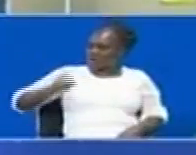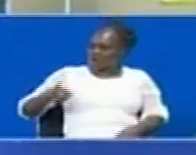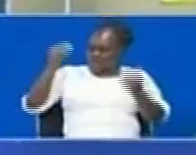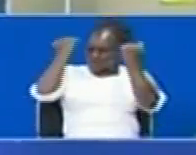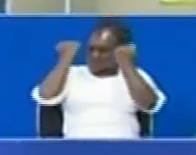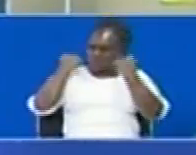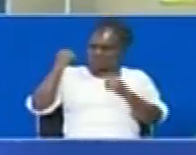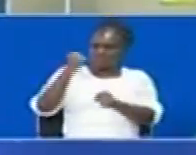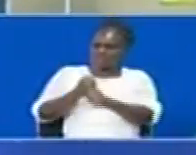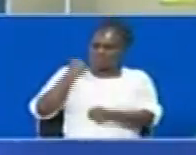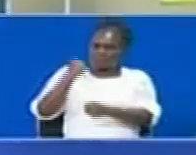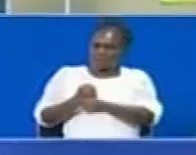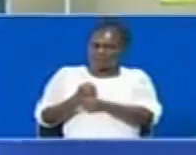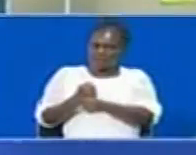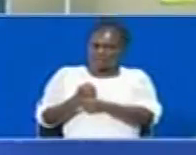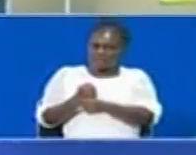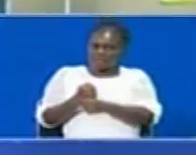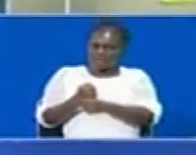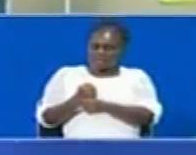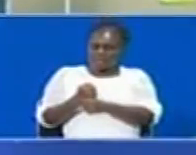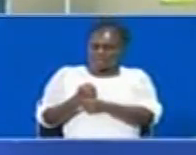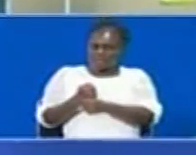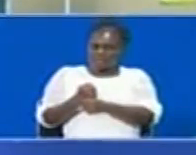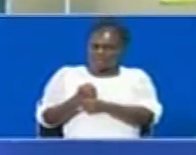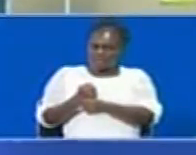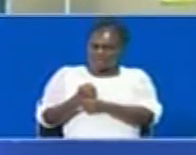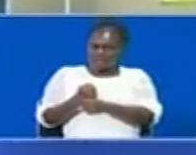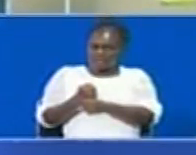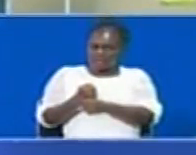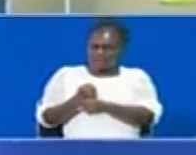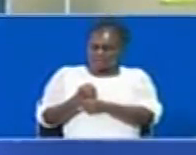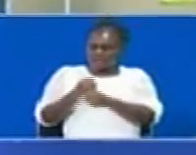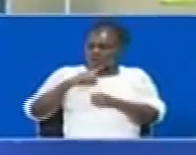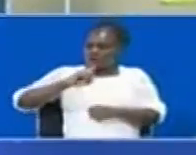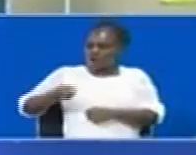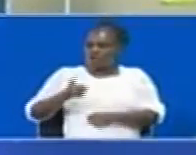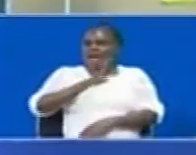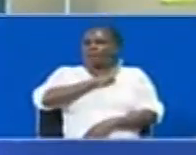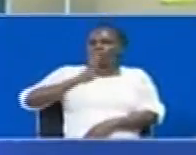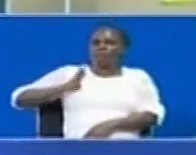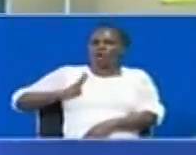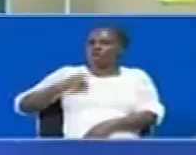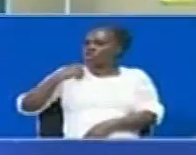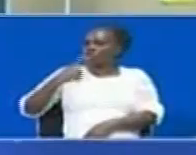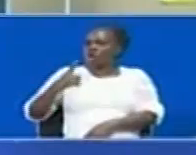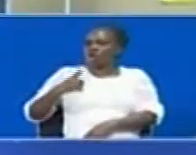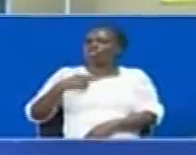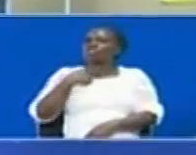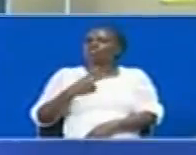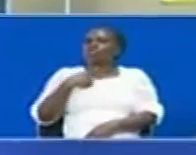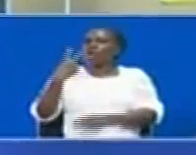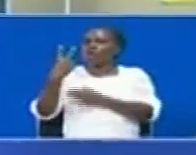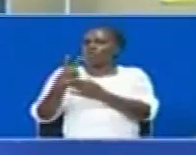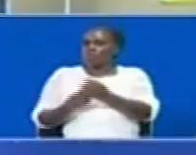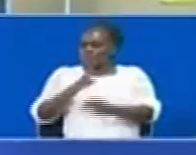ya leba ile ya Judge Wasilwa ilitoa maagizo kwa bodi na wala sio chama cha madaktari. Bodi na